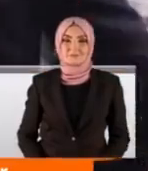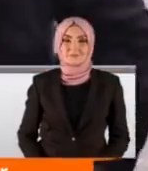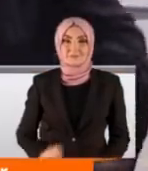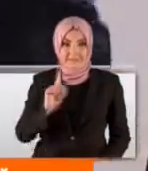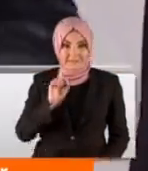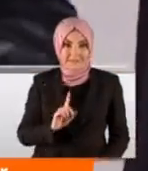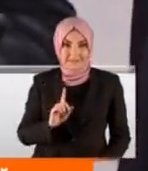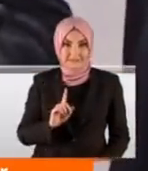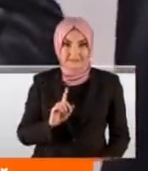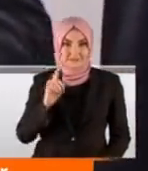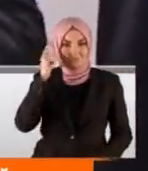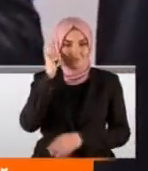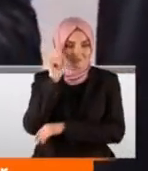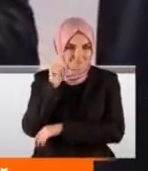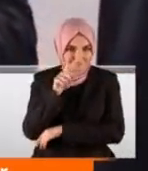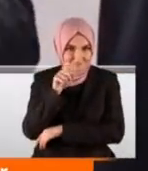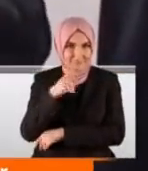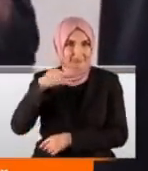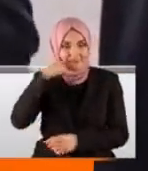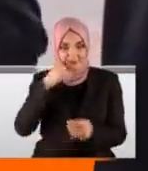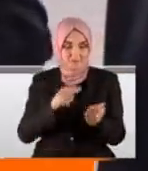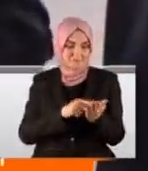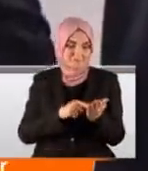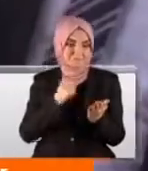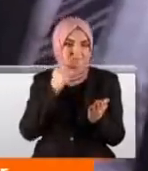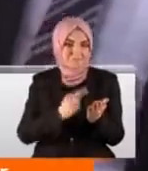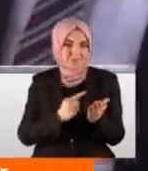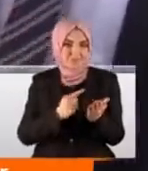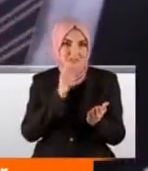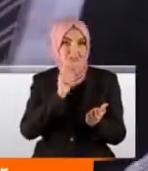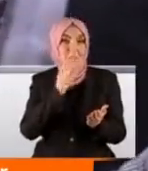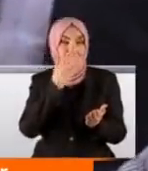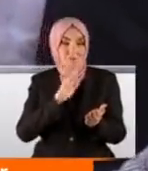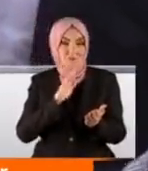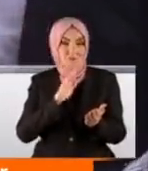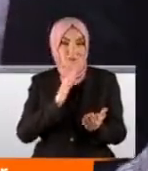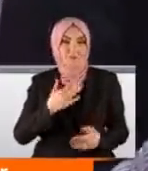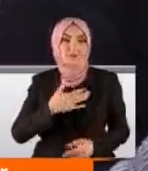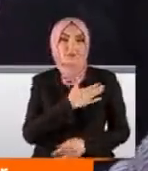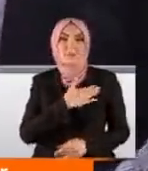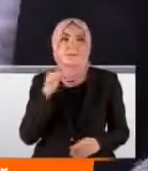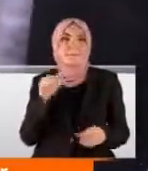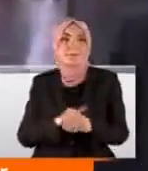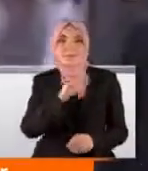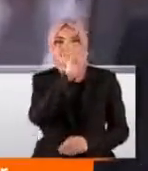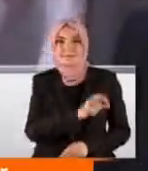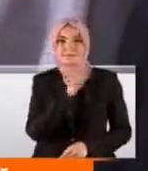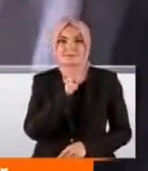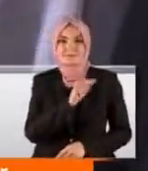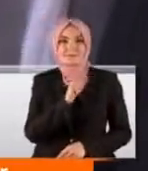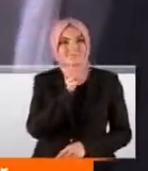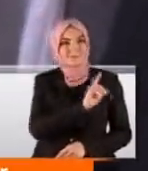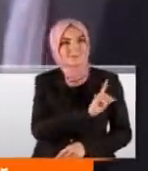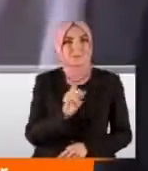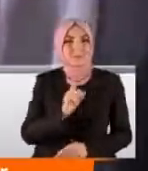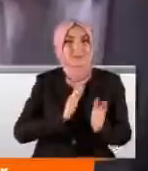başını eğdi, telefonuna bakarak kayıtsız kaldı ama CHP seçmeli eleştirilerine devam edince bu kez konuyu değiştirdi. CHP seçmeli